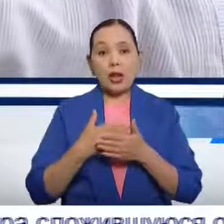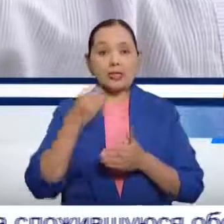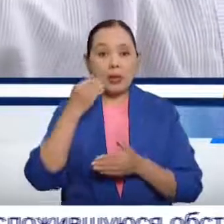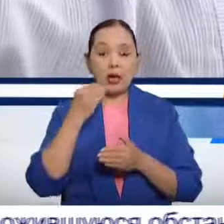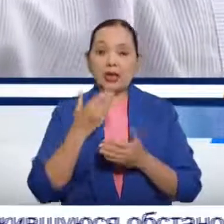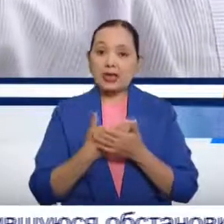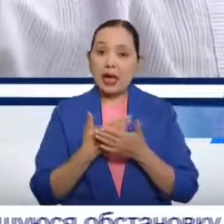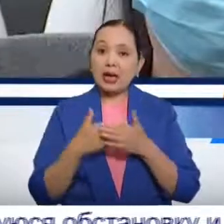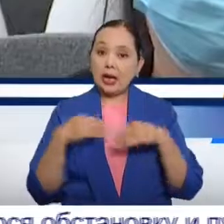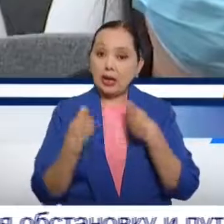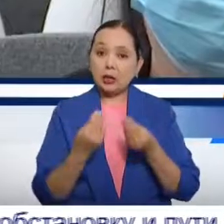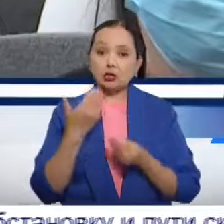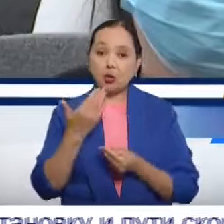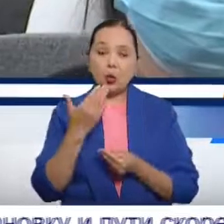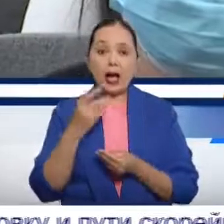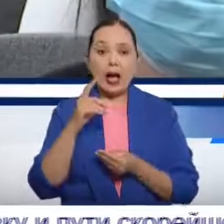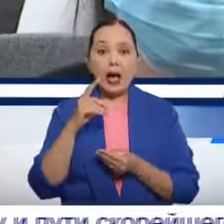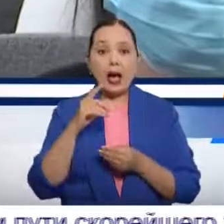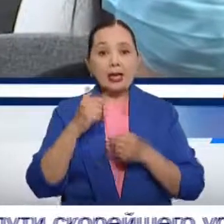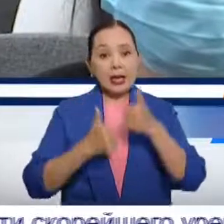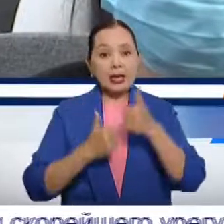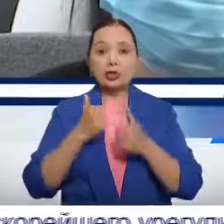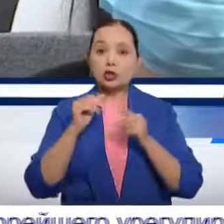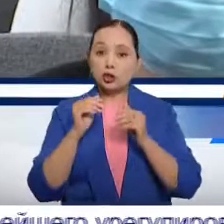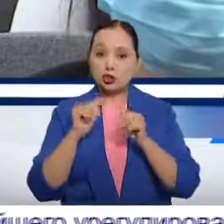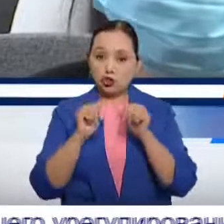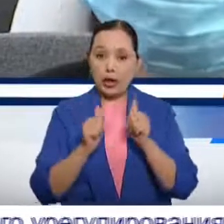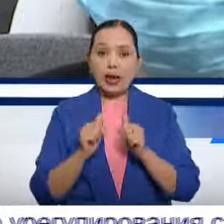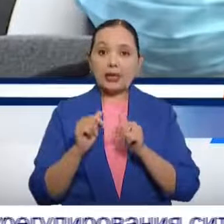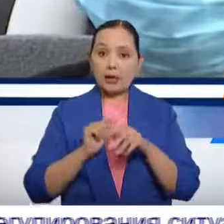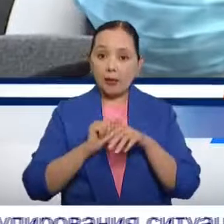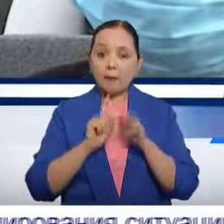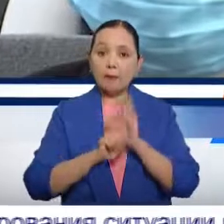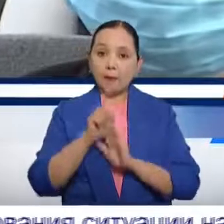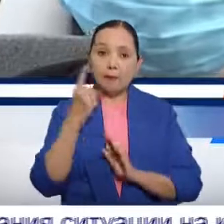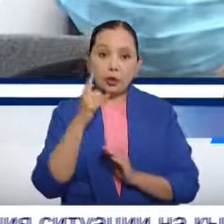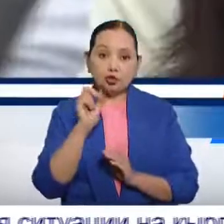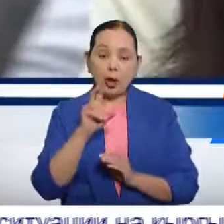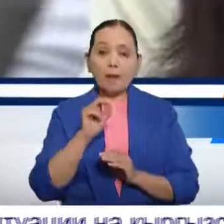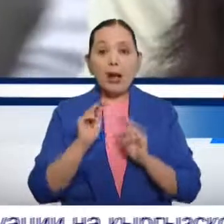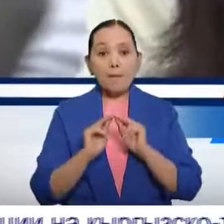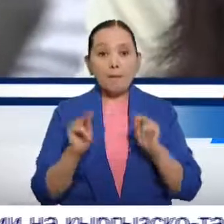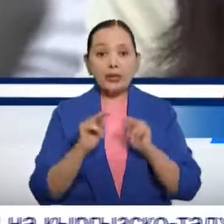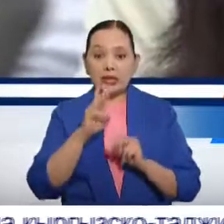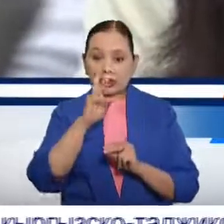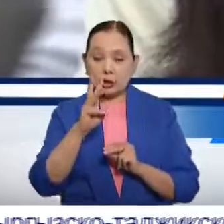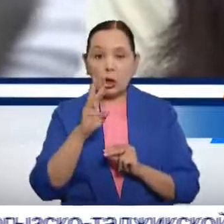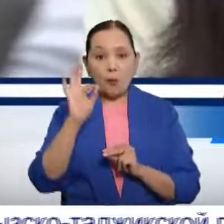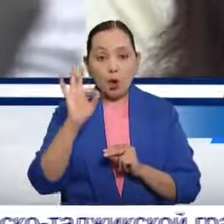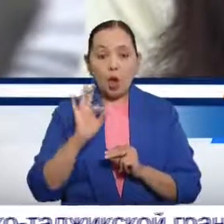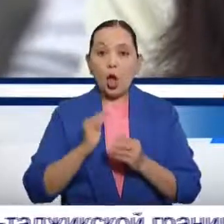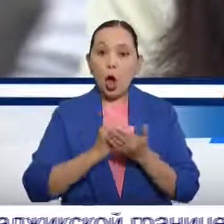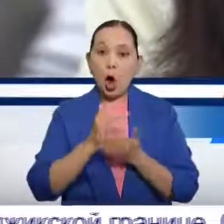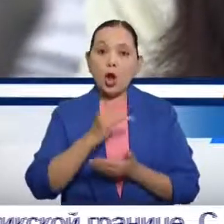samaradorligini tahlil qilish va ularning reytingini shakllantirish yo'lga qo'yilmoqda. Joriy yilning 1-apreldan boshlab metodistlarning ish haqi miqdori oliy